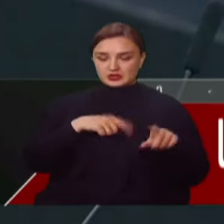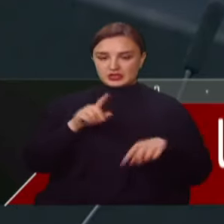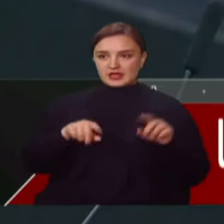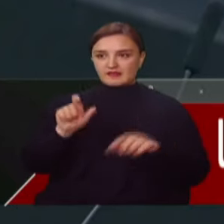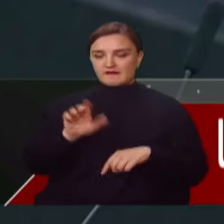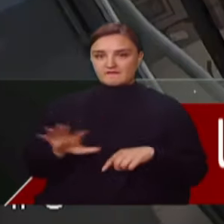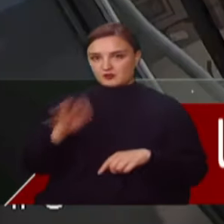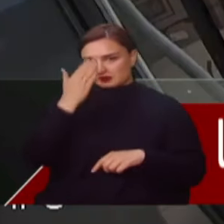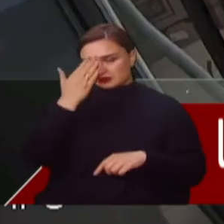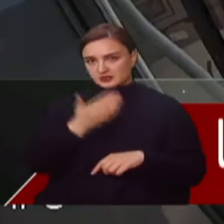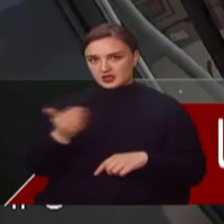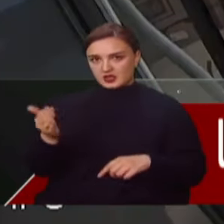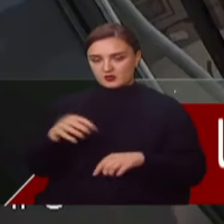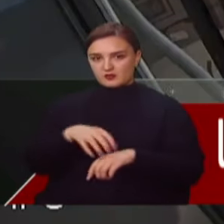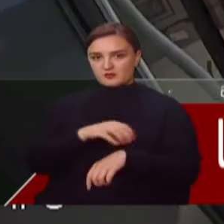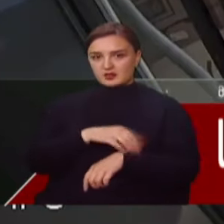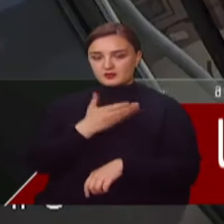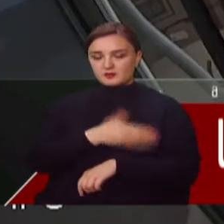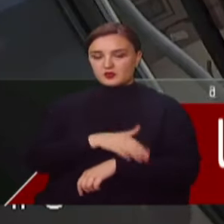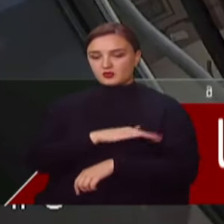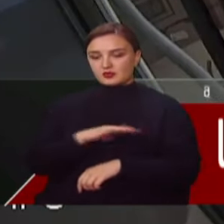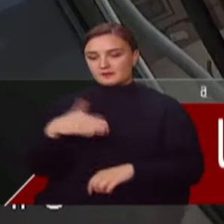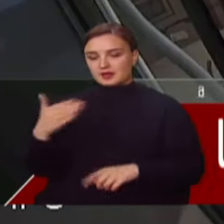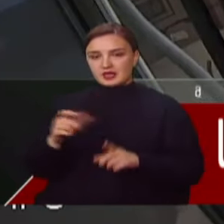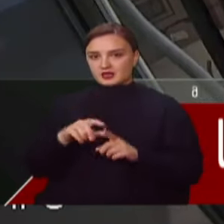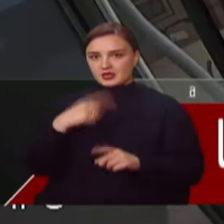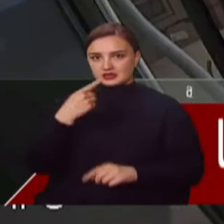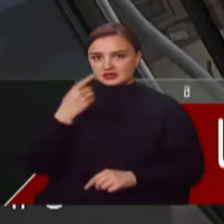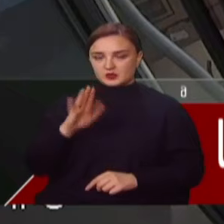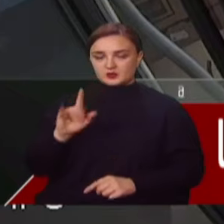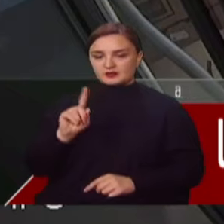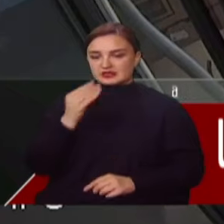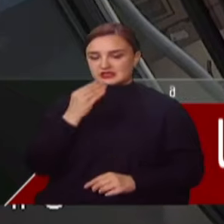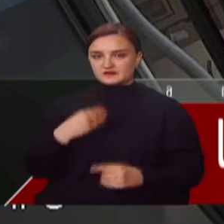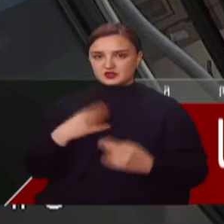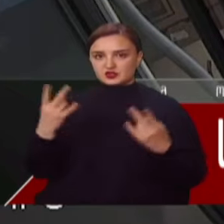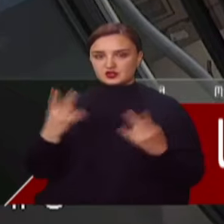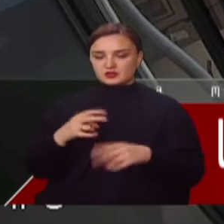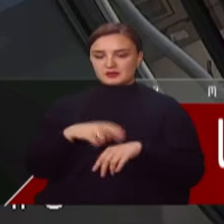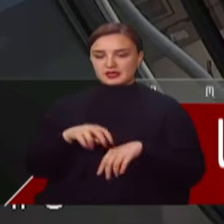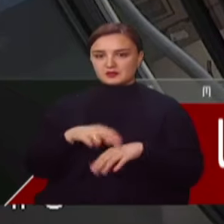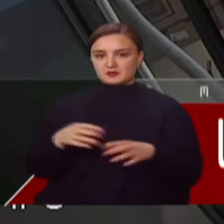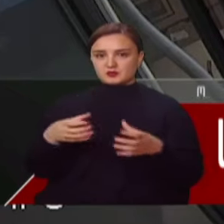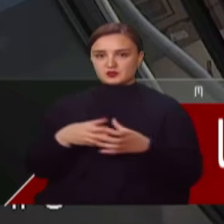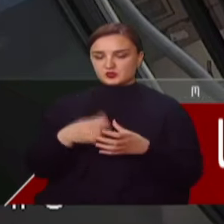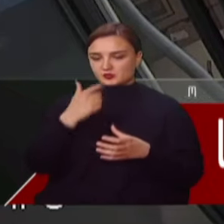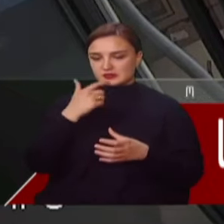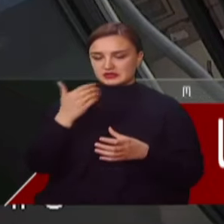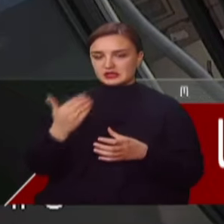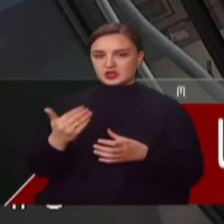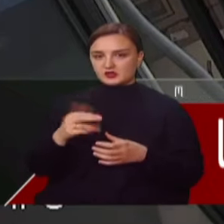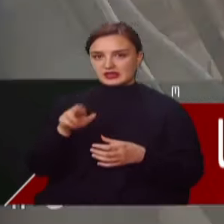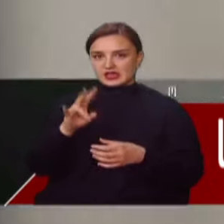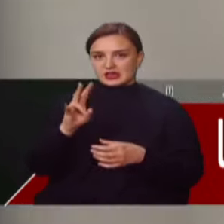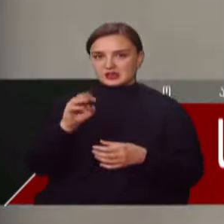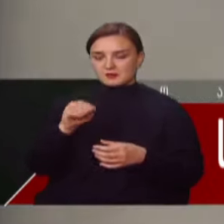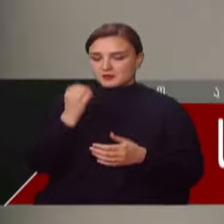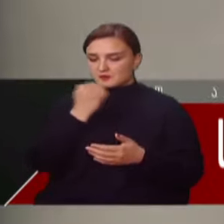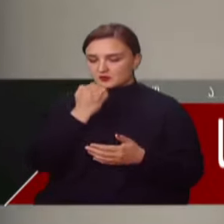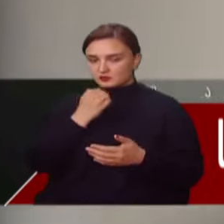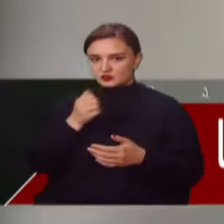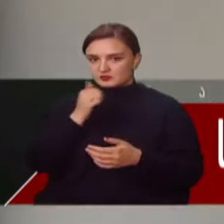სახალხო პარტია. ამ დრომდე პოლონური მხარე არ საუბრობს იმაზე, რისთვის ჭირდებოდათ ექიმების ჯგუფს მიხელ სააკაშვილის დნმ ნიმუშის